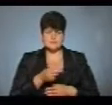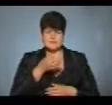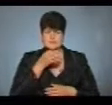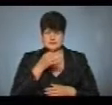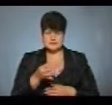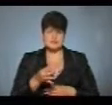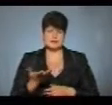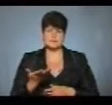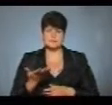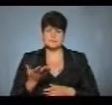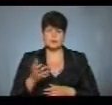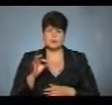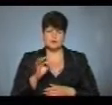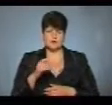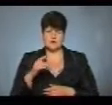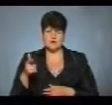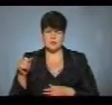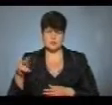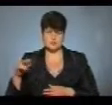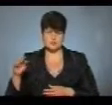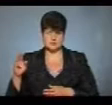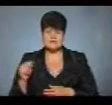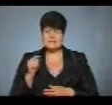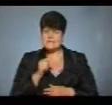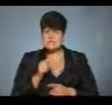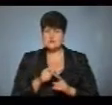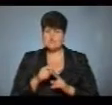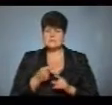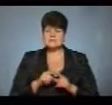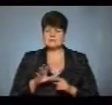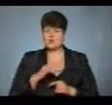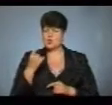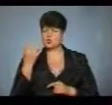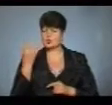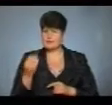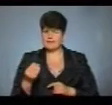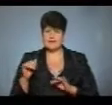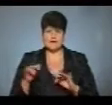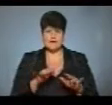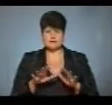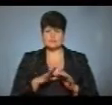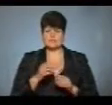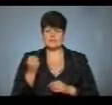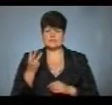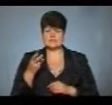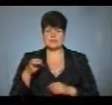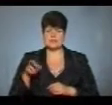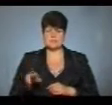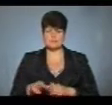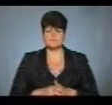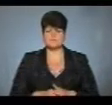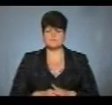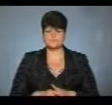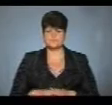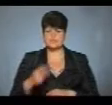мережі «Опора» в області Ольга Галушка. За її словами, це була одноденна акція, відбулася вона 13 липня.